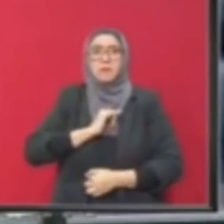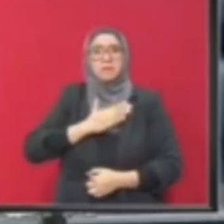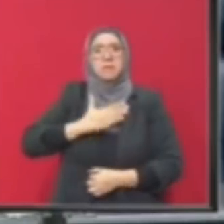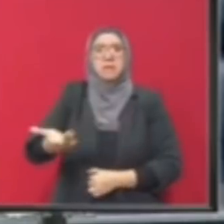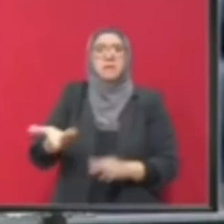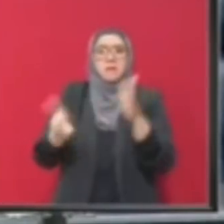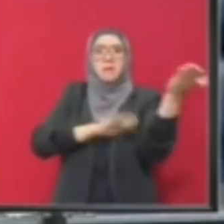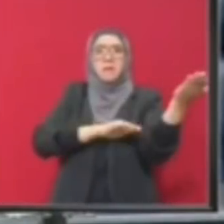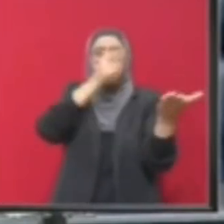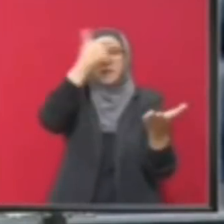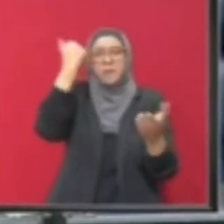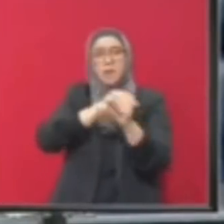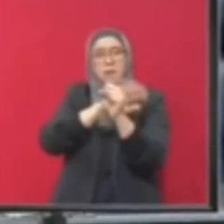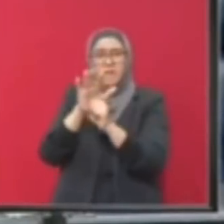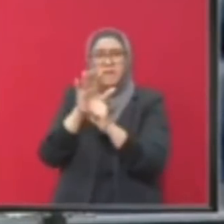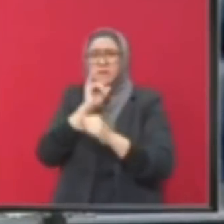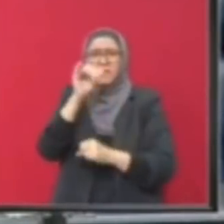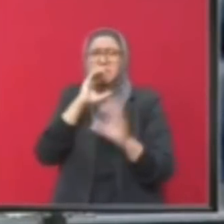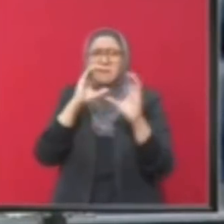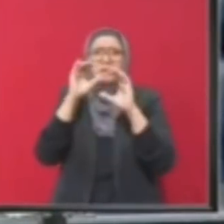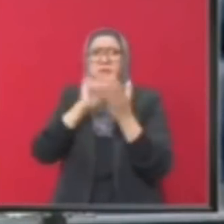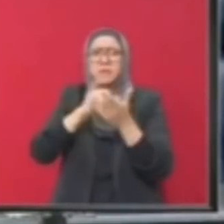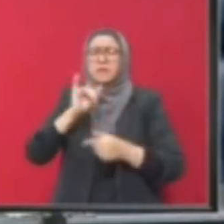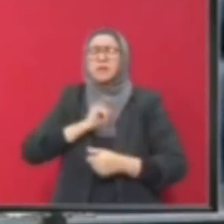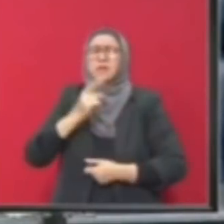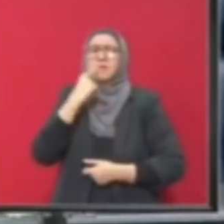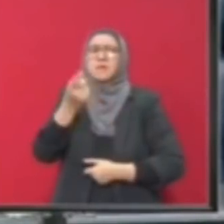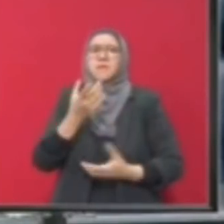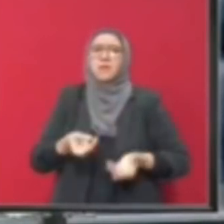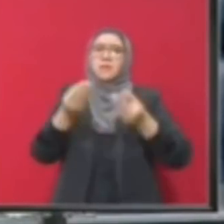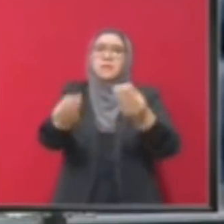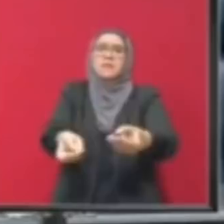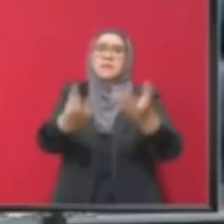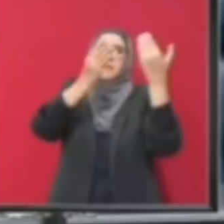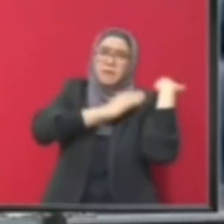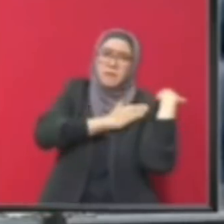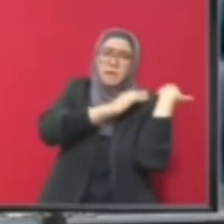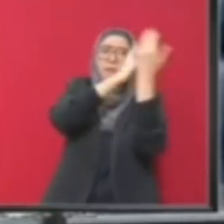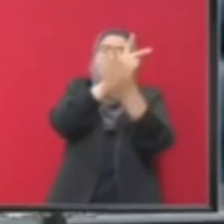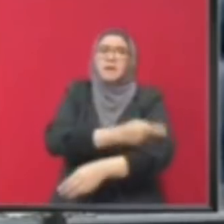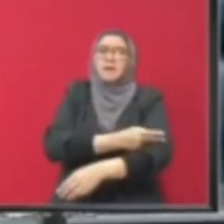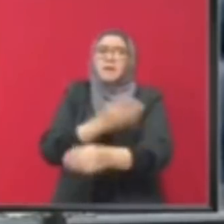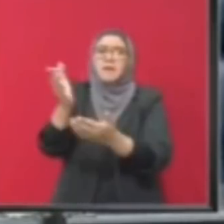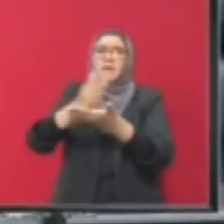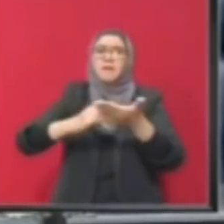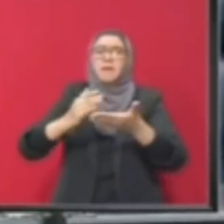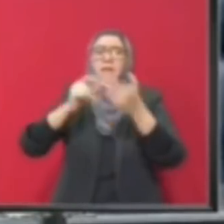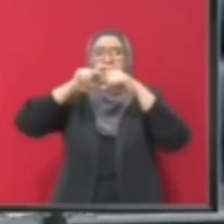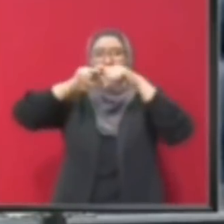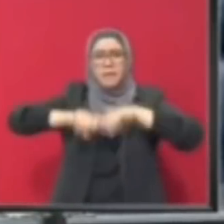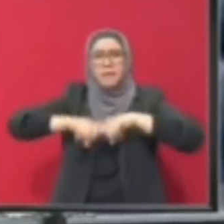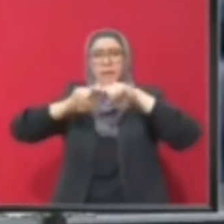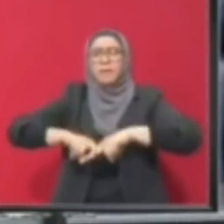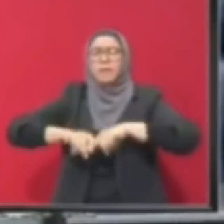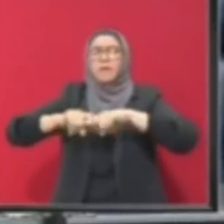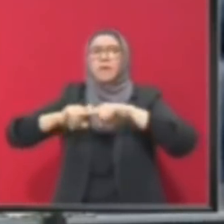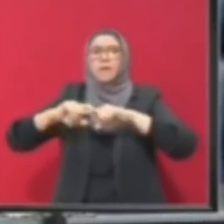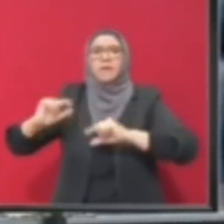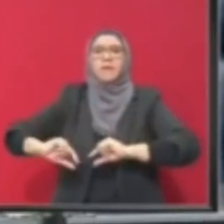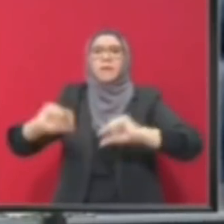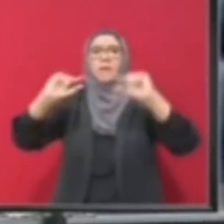sanggup mati oleh kena COVID. Saya nyatakan nak menyerahkan kuasa kepada pihak yang bergantung dengan cash is